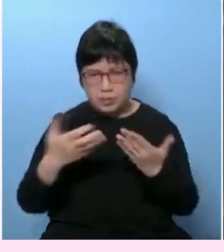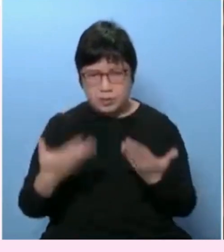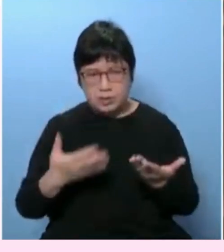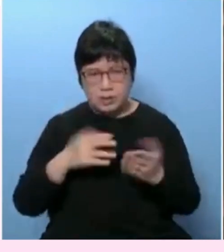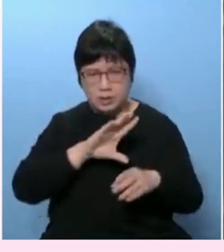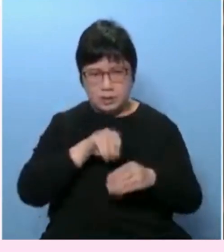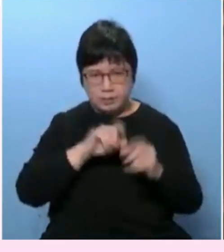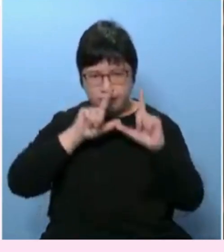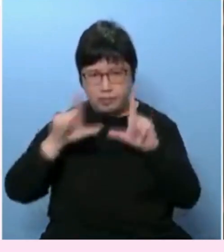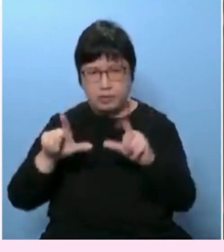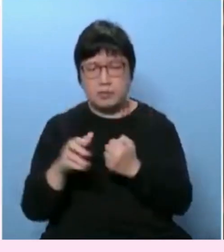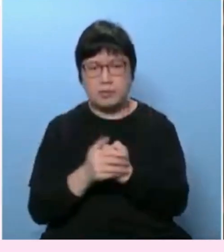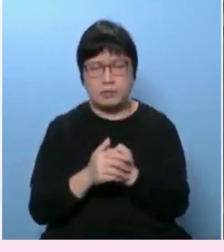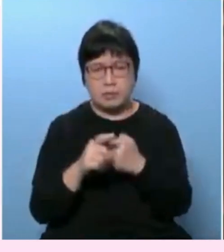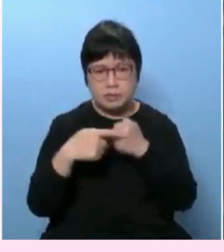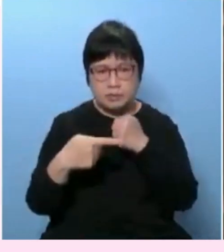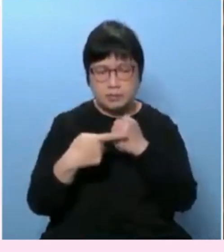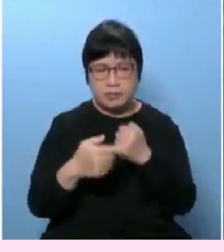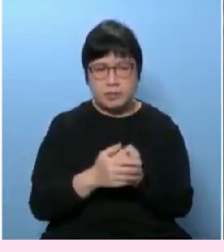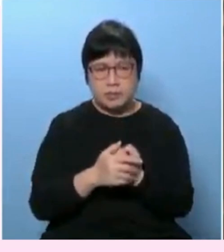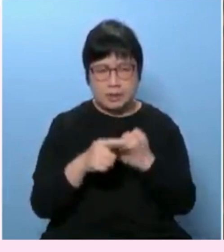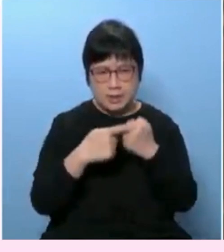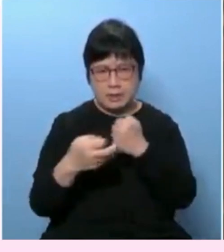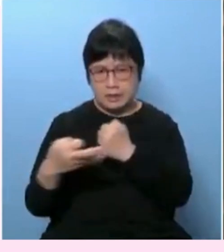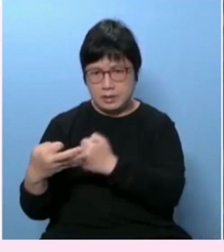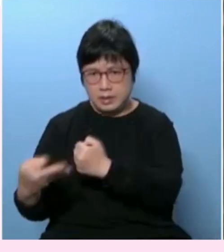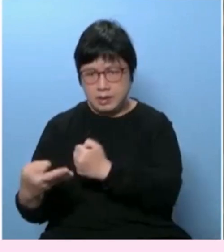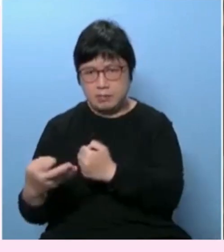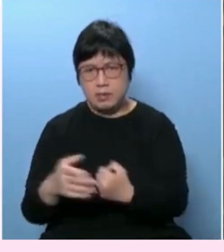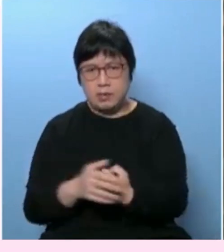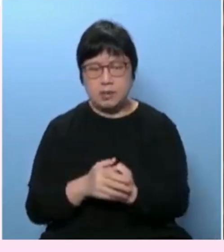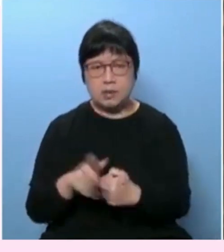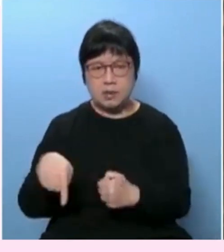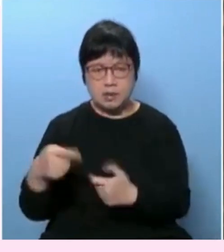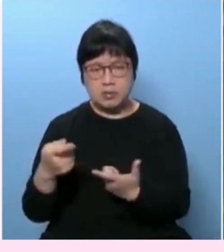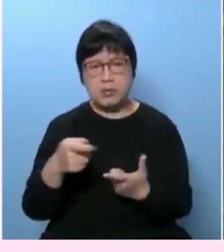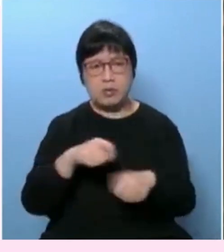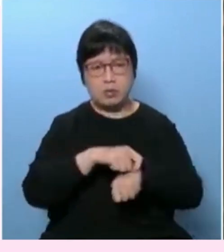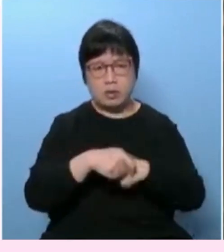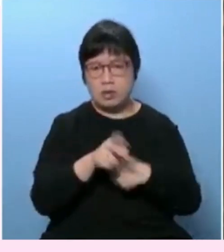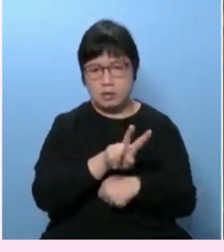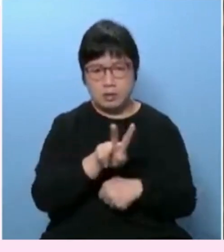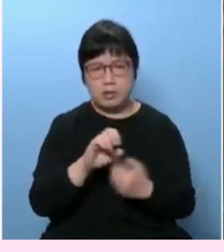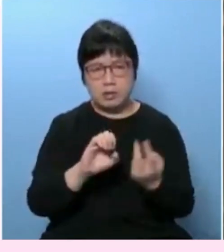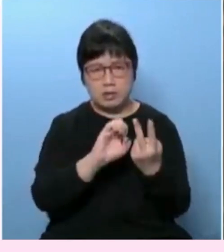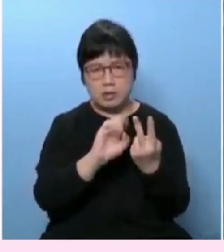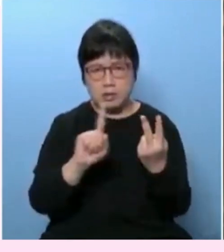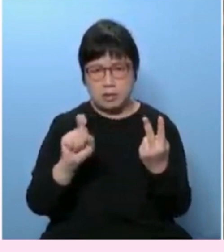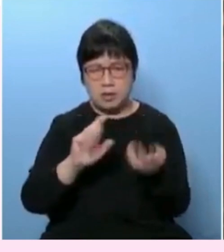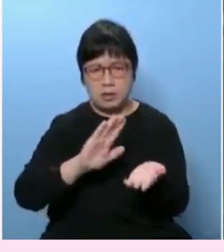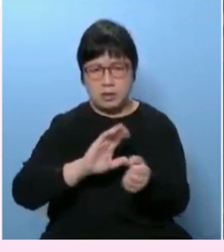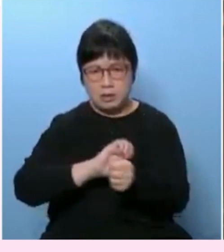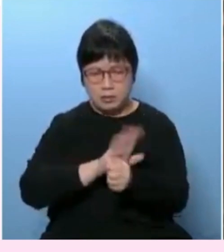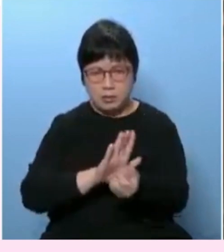回覆如下嘅。第一，就第一部分同第三部分方面咧，正如其他經濟體一樣，2019冠狀病